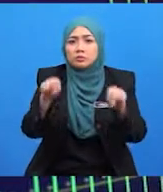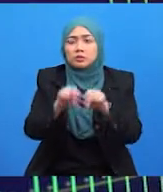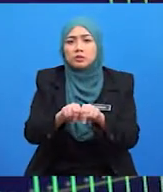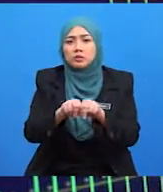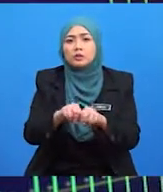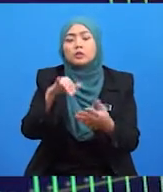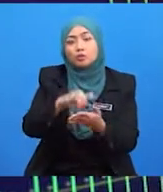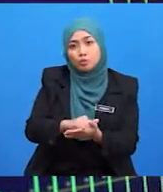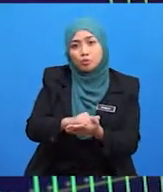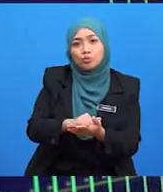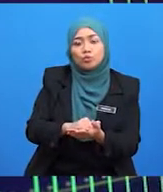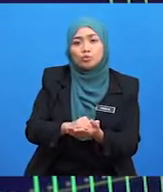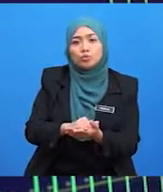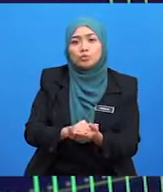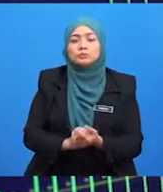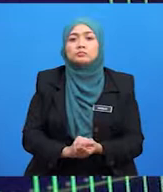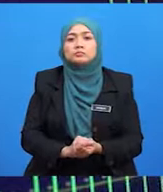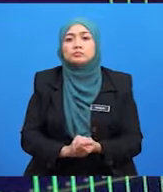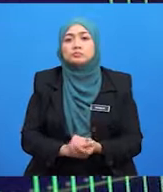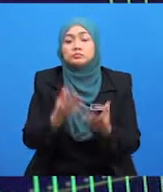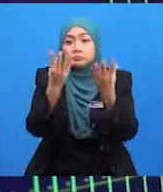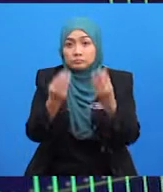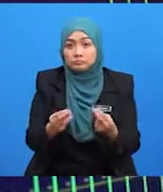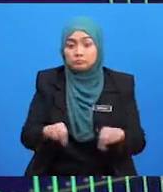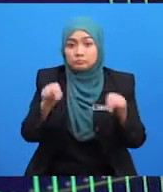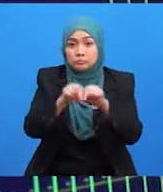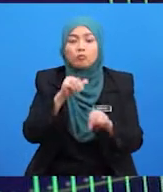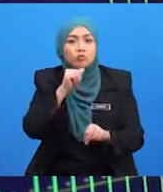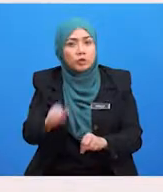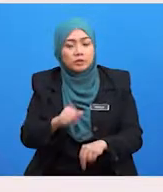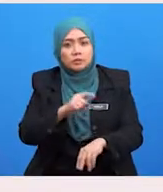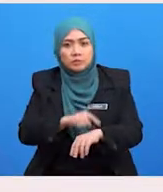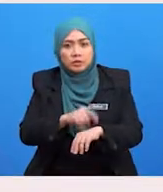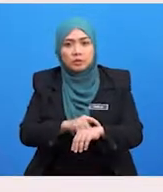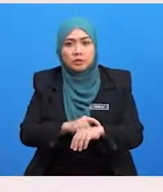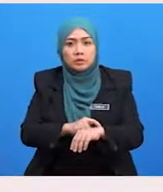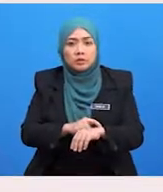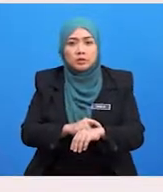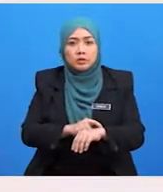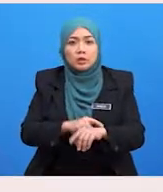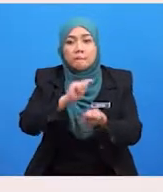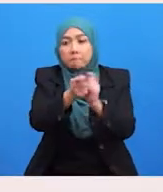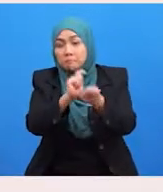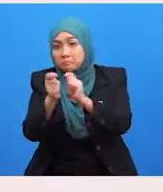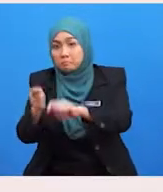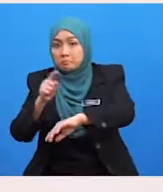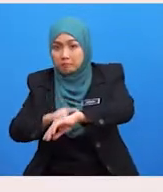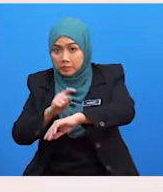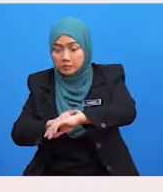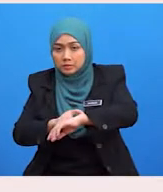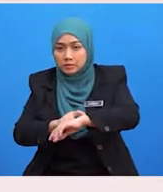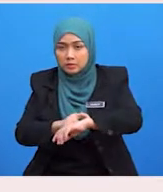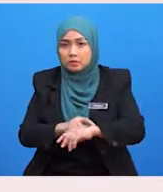itu, sebab berlakunya susut nilai terhadap aset bukan semasa ialah peredaran masa, iaitu nilai paten